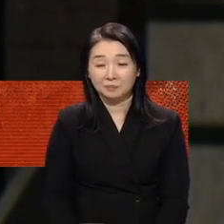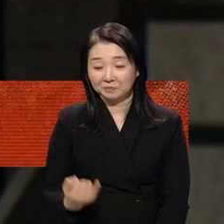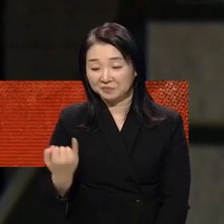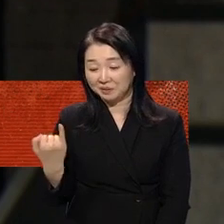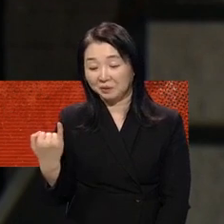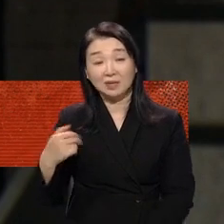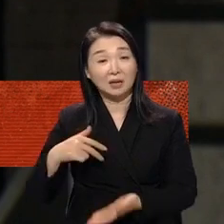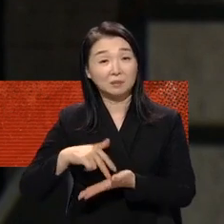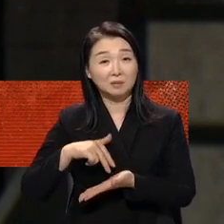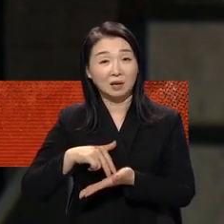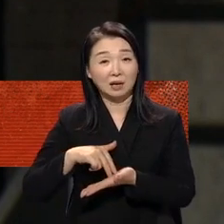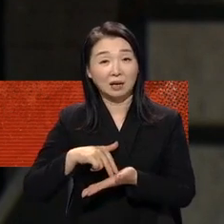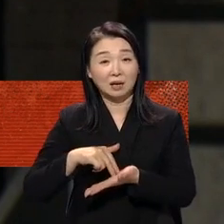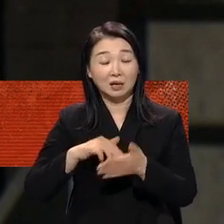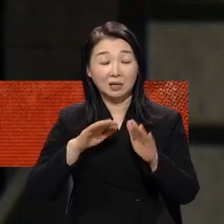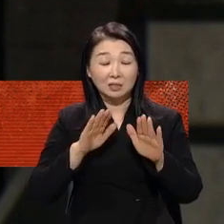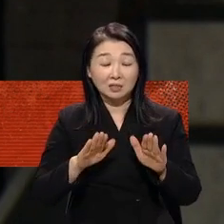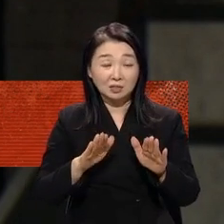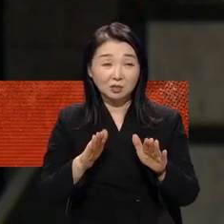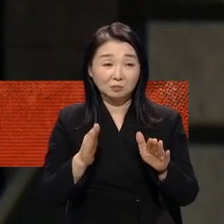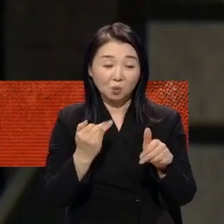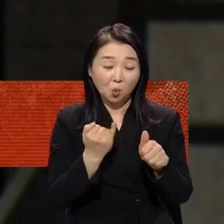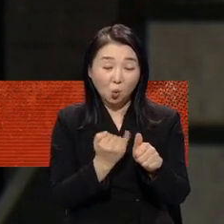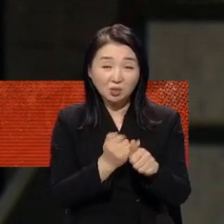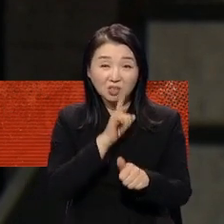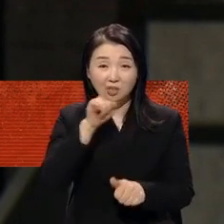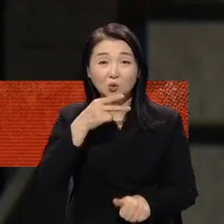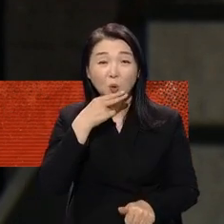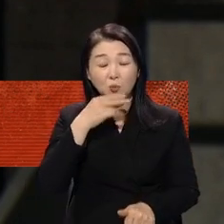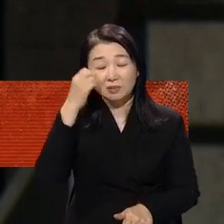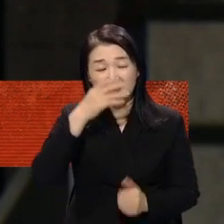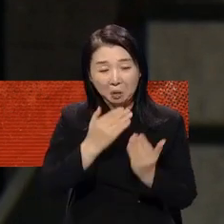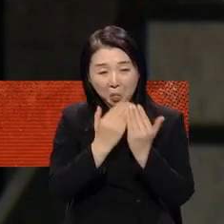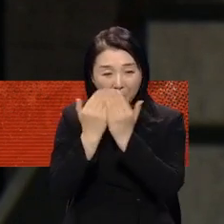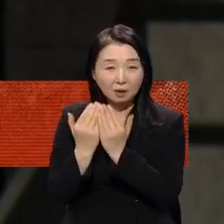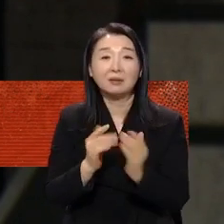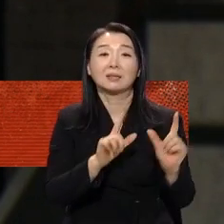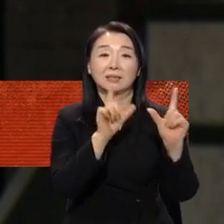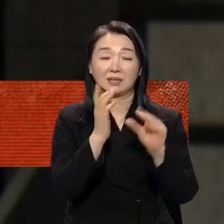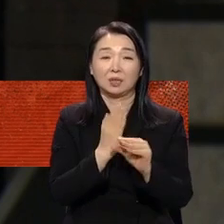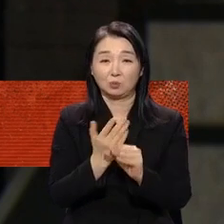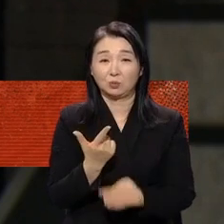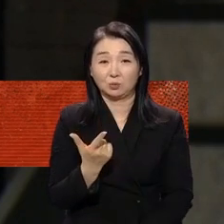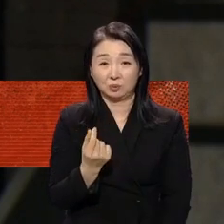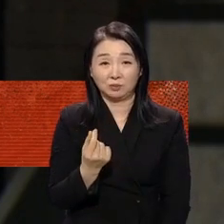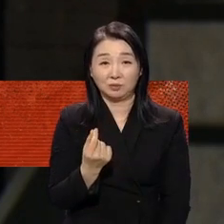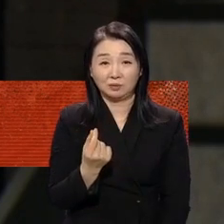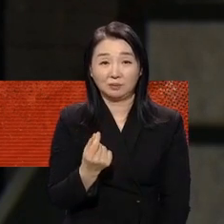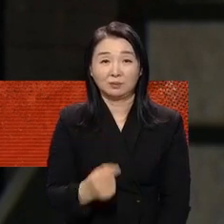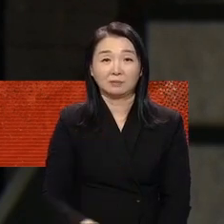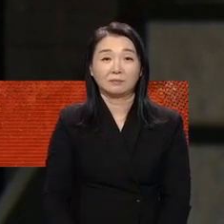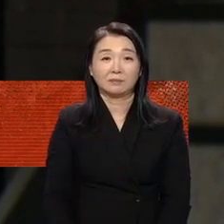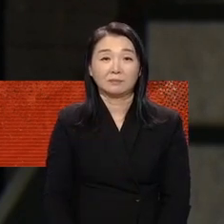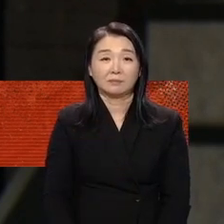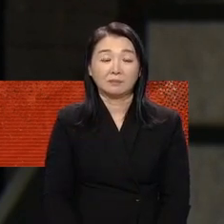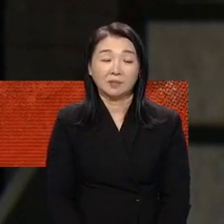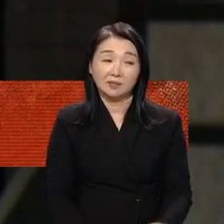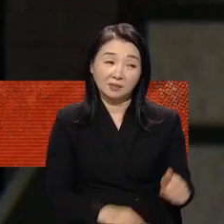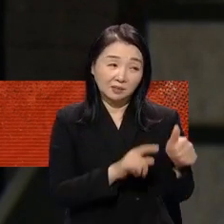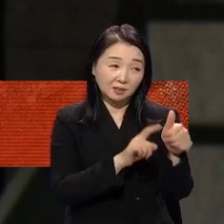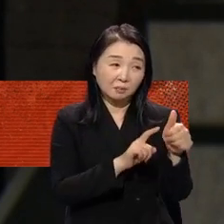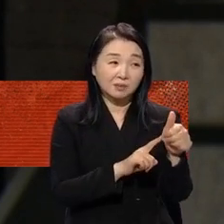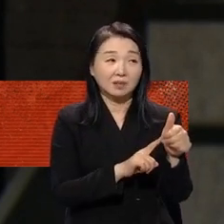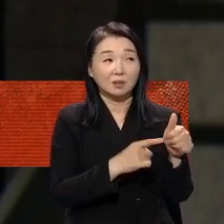입장에서는 지금 현재 혼인 신고를 갖다가 하지 않고 현재 살림을 하고 있는 입장이니까 어이 남성 같은